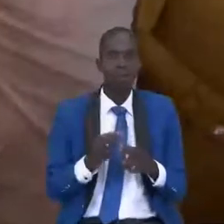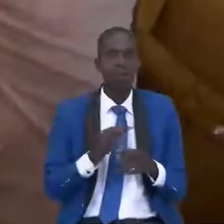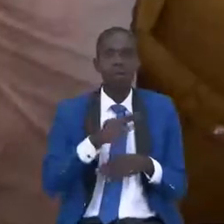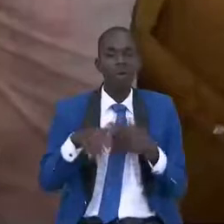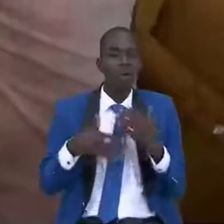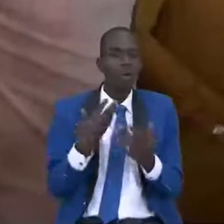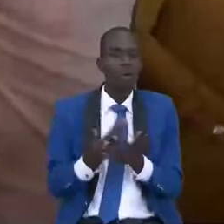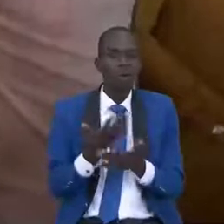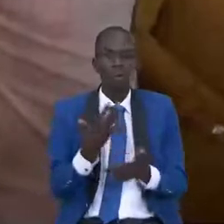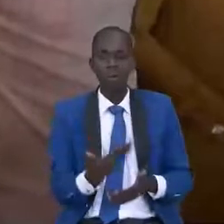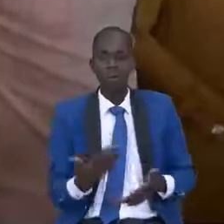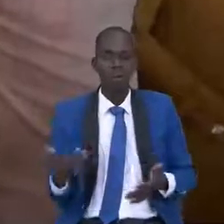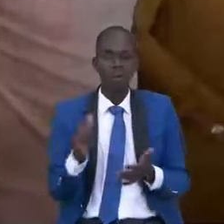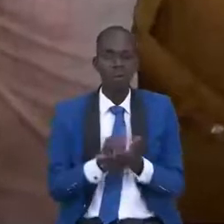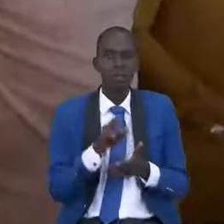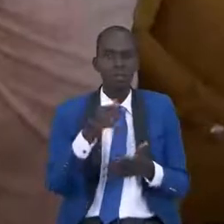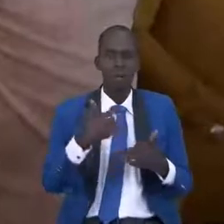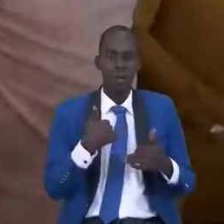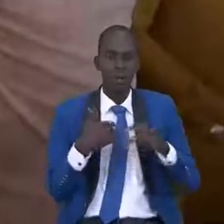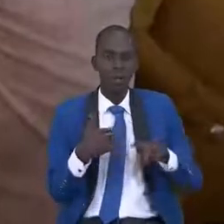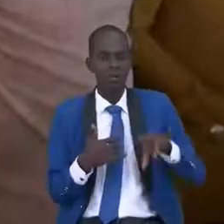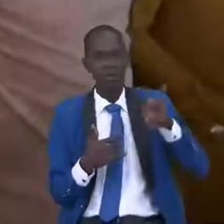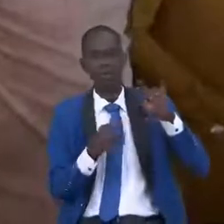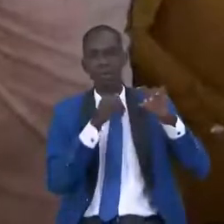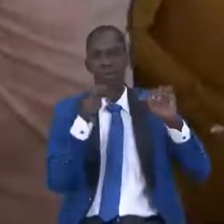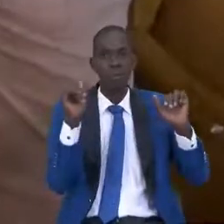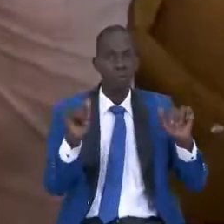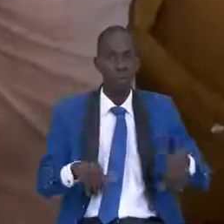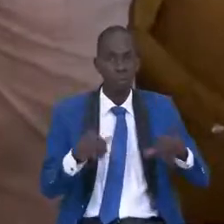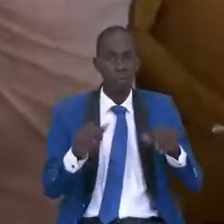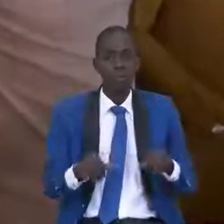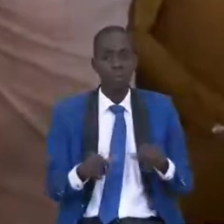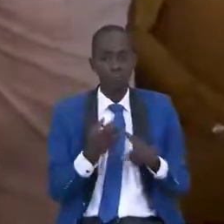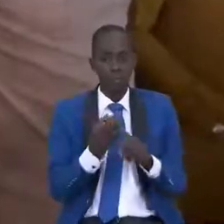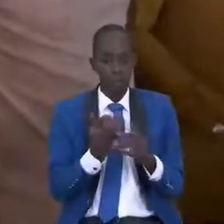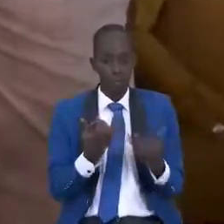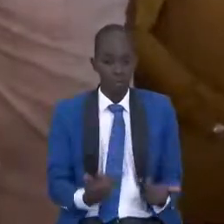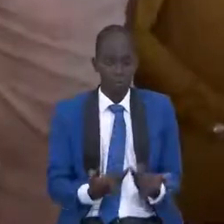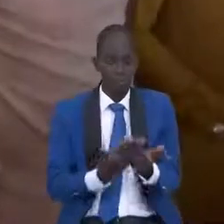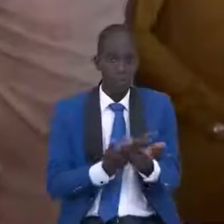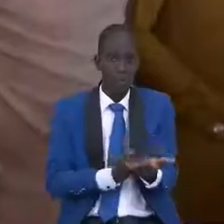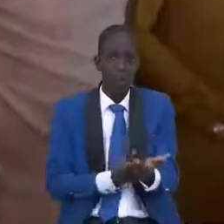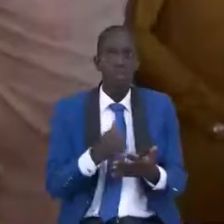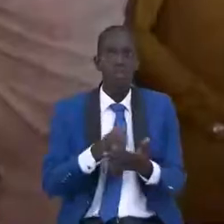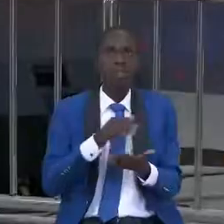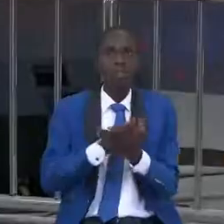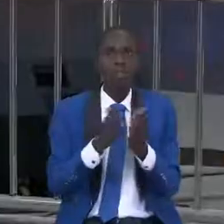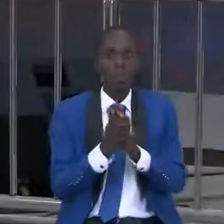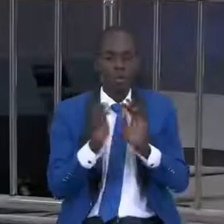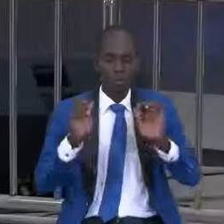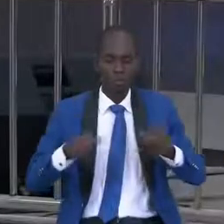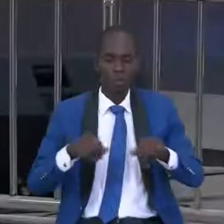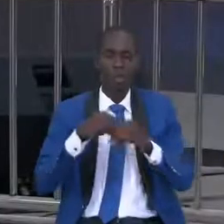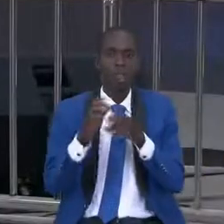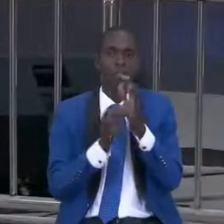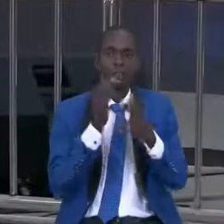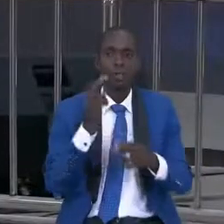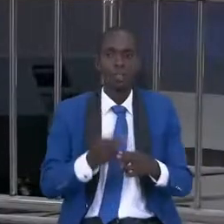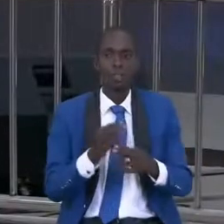Ces choses que vous trouviez d'impossibles, à partir de ce matin, elles seront possibles au nom de